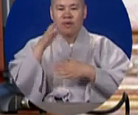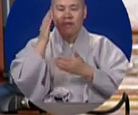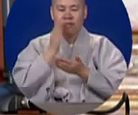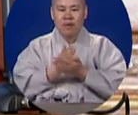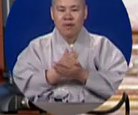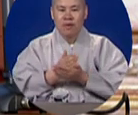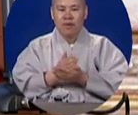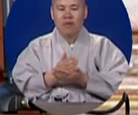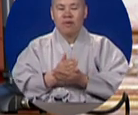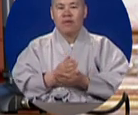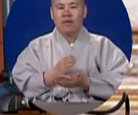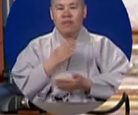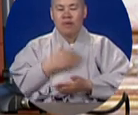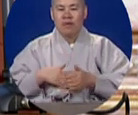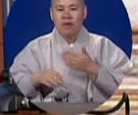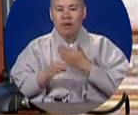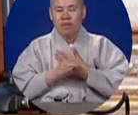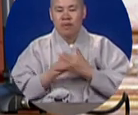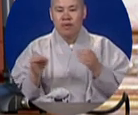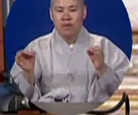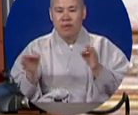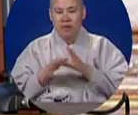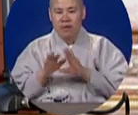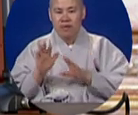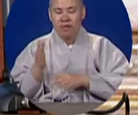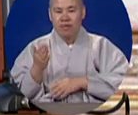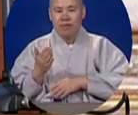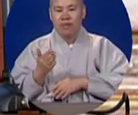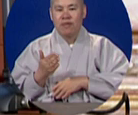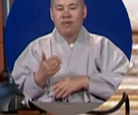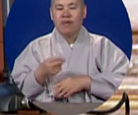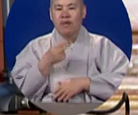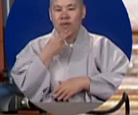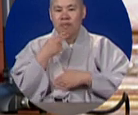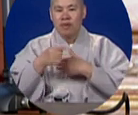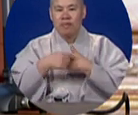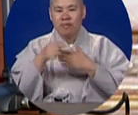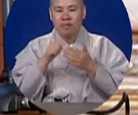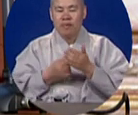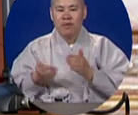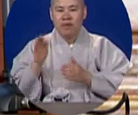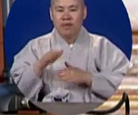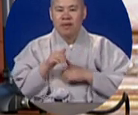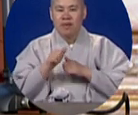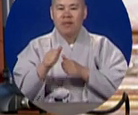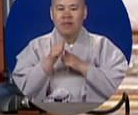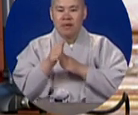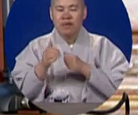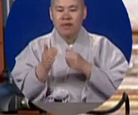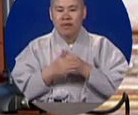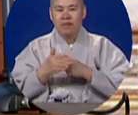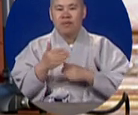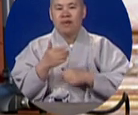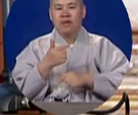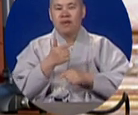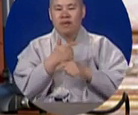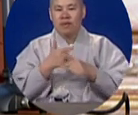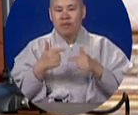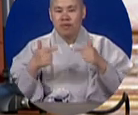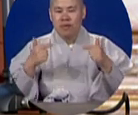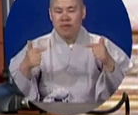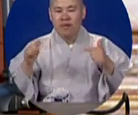없어요 그거는 그런데 없는 마음인데 이걸 따라가서 자꾸 또 불어나는 거예요